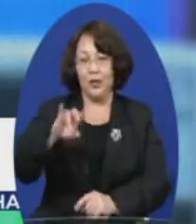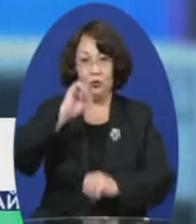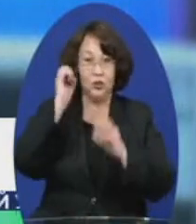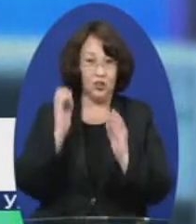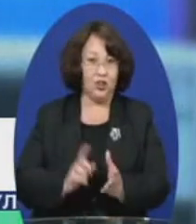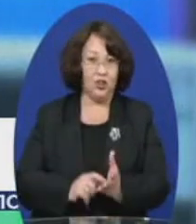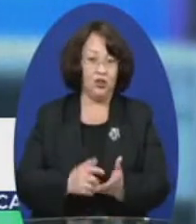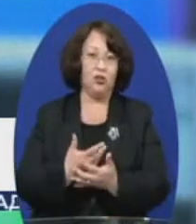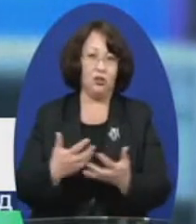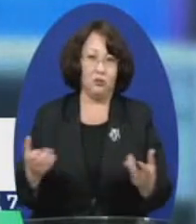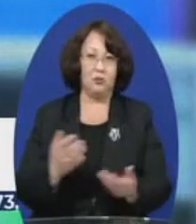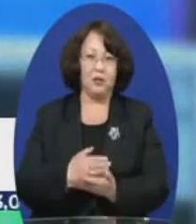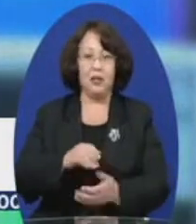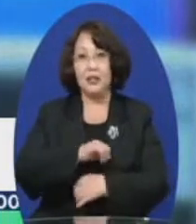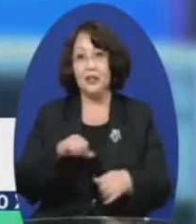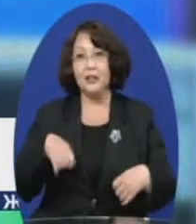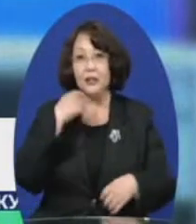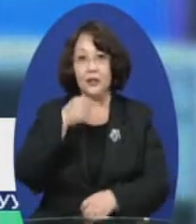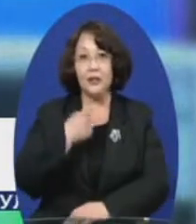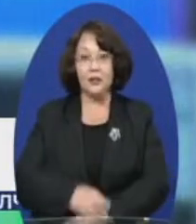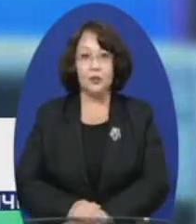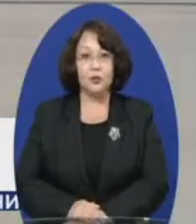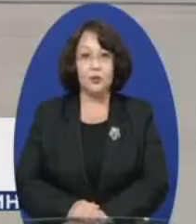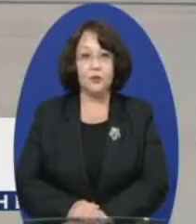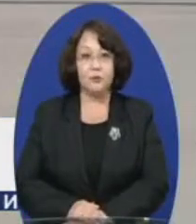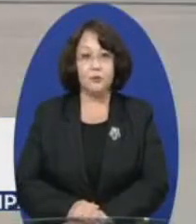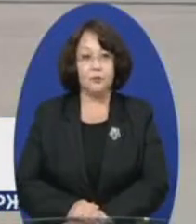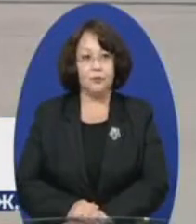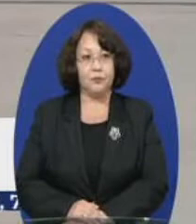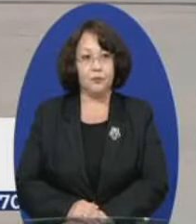шийдвэрлэх шаардлагатай олон асуудал байгааг иргэд хөндөж байна.